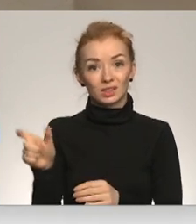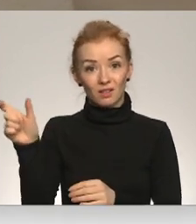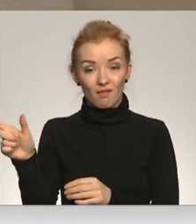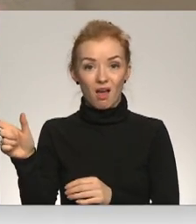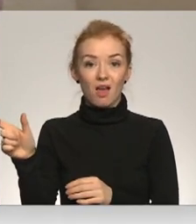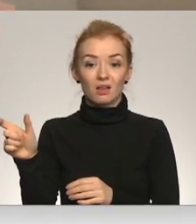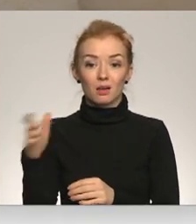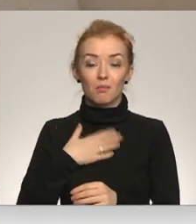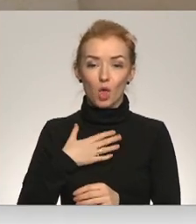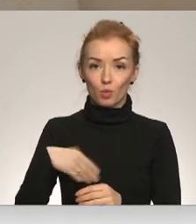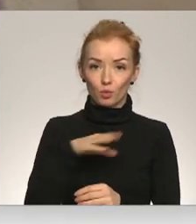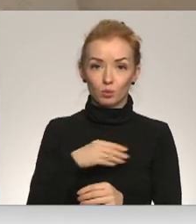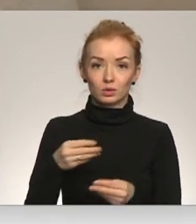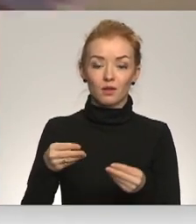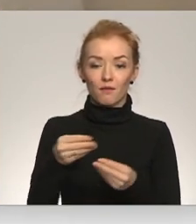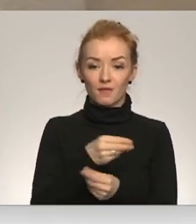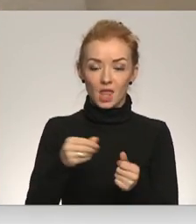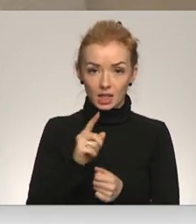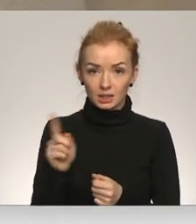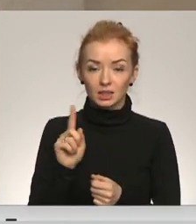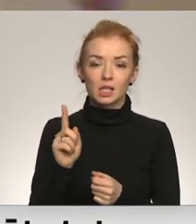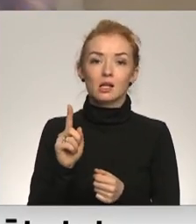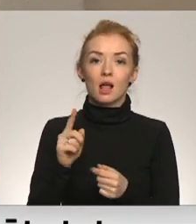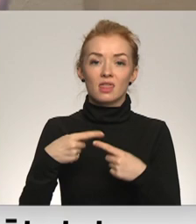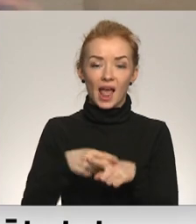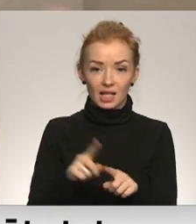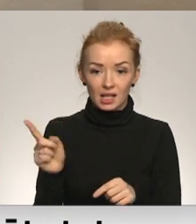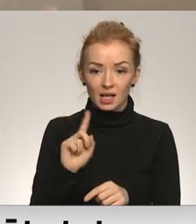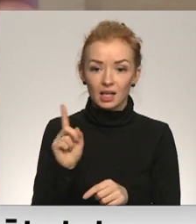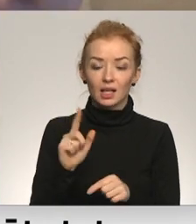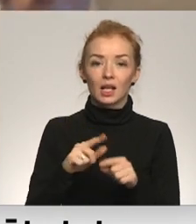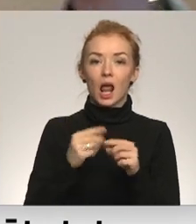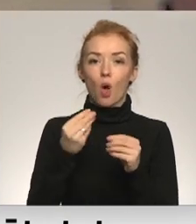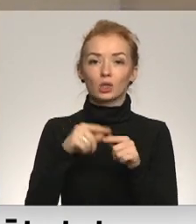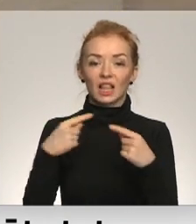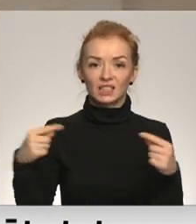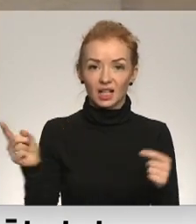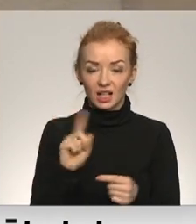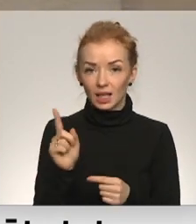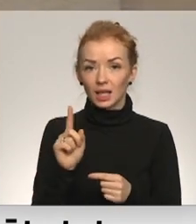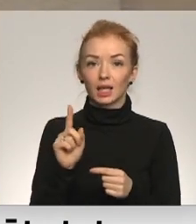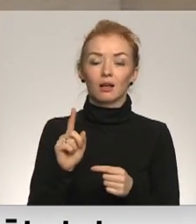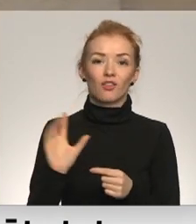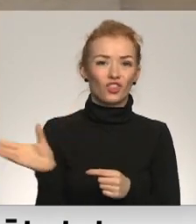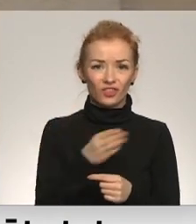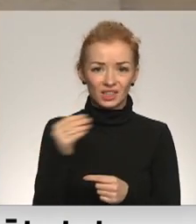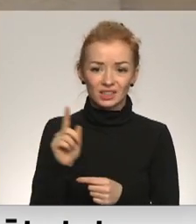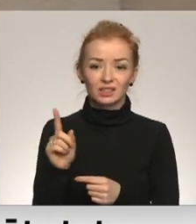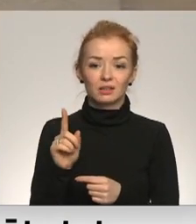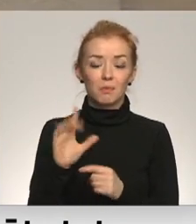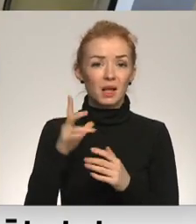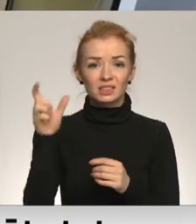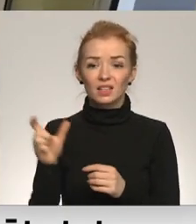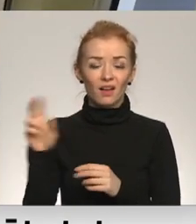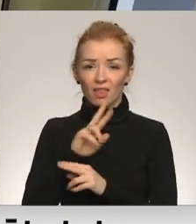strādāt. Pie mums šodien finanses ir, aparatūra ir, līdzekļi ir, aprīkojums ir,